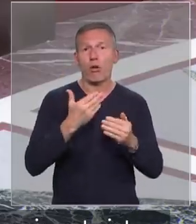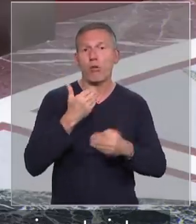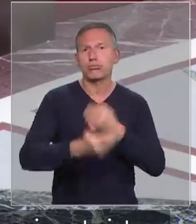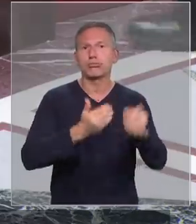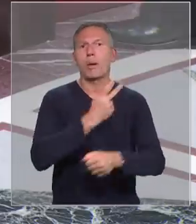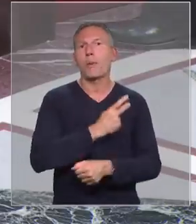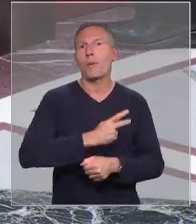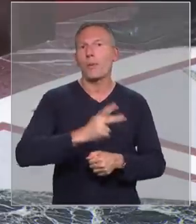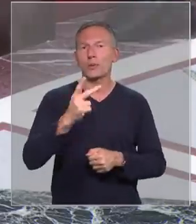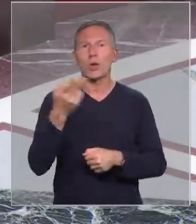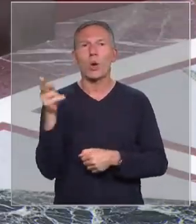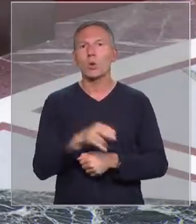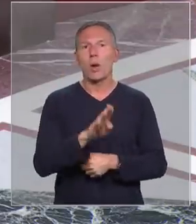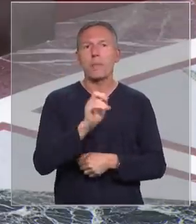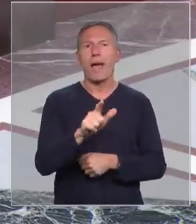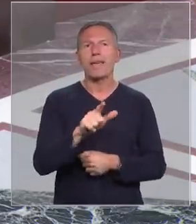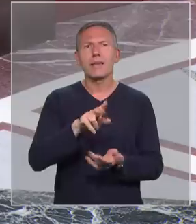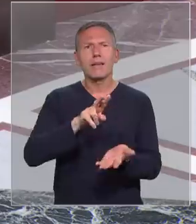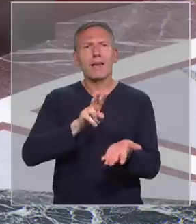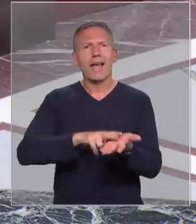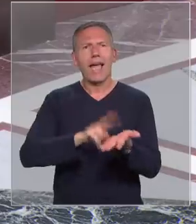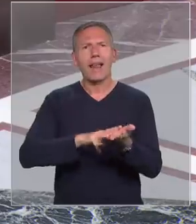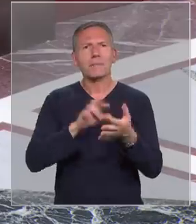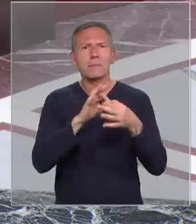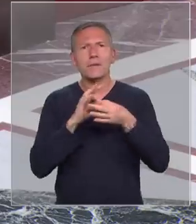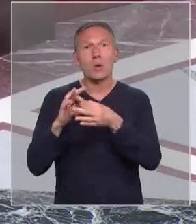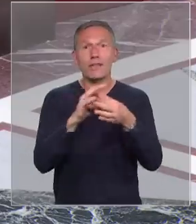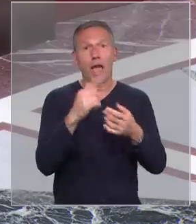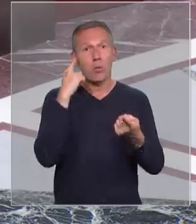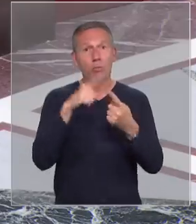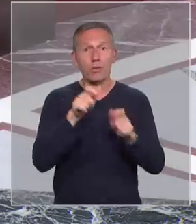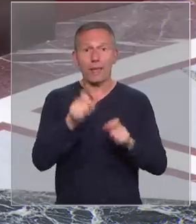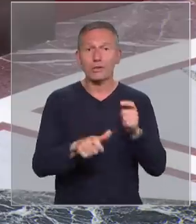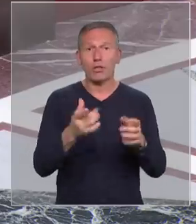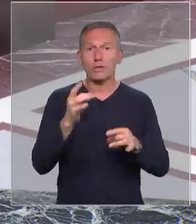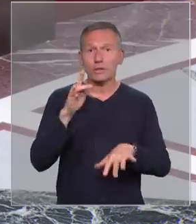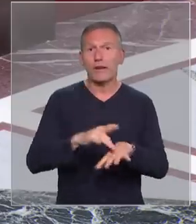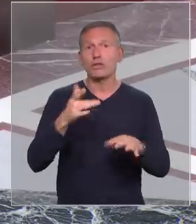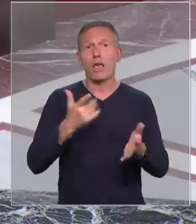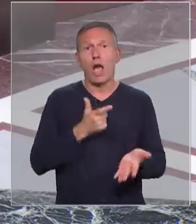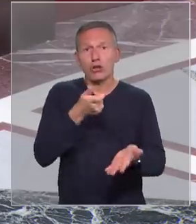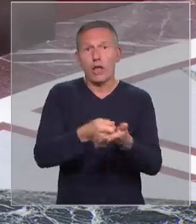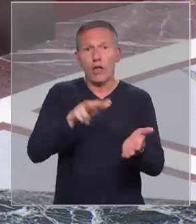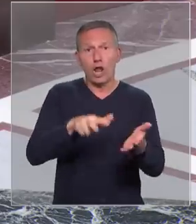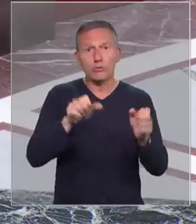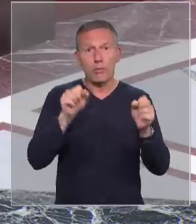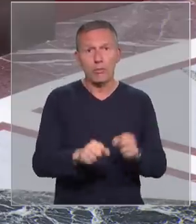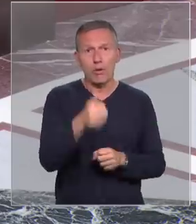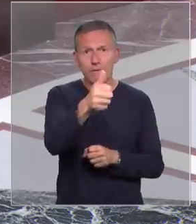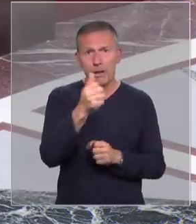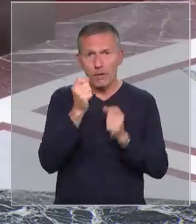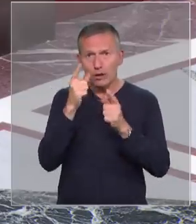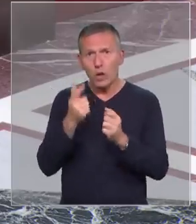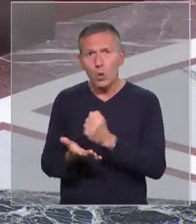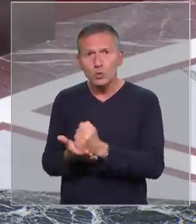massive le bail réel solidaire, qui est un moyen d'accéder au logement pour les plus fragiles. Je m'étonne d'ailleurs que vous souteniez le Pinel, qui